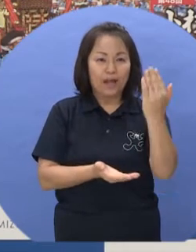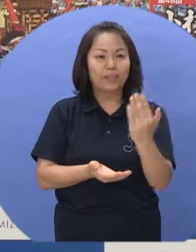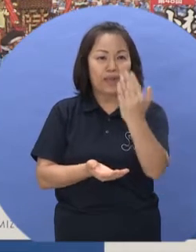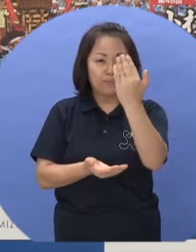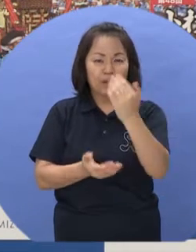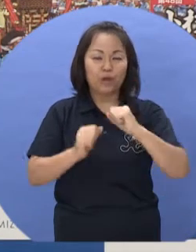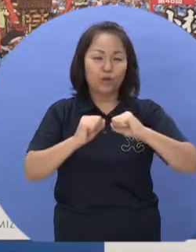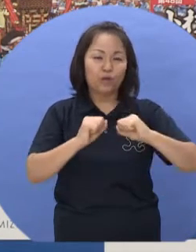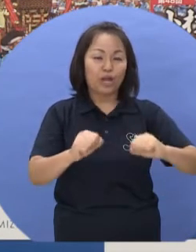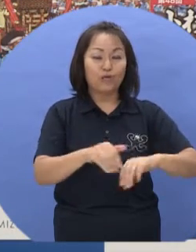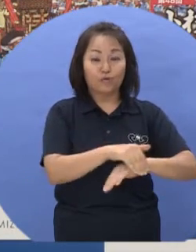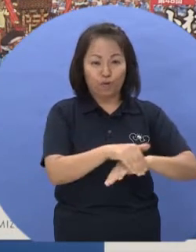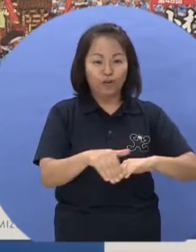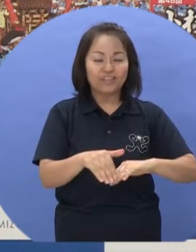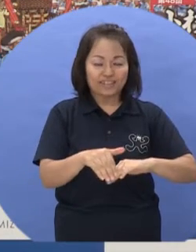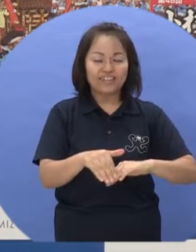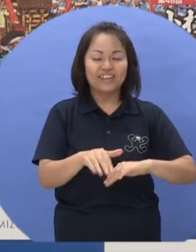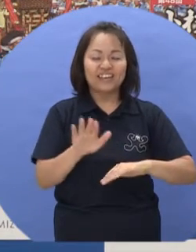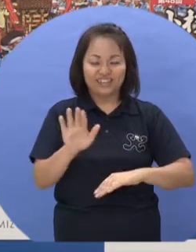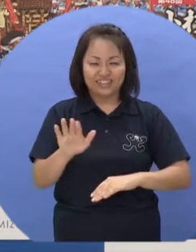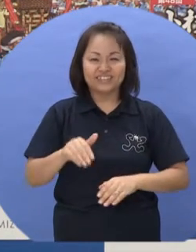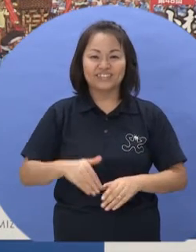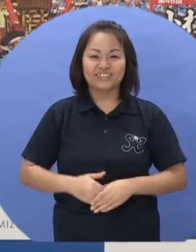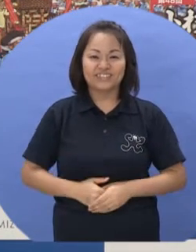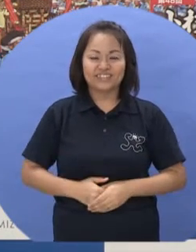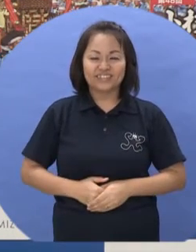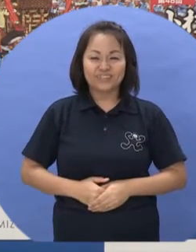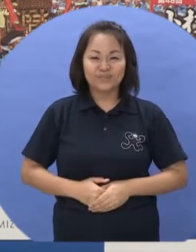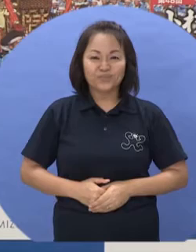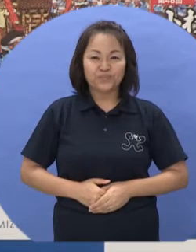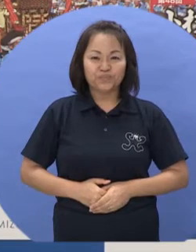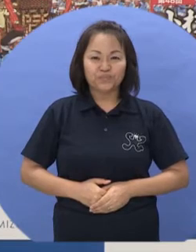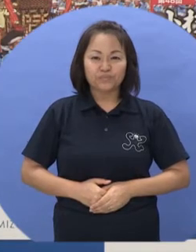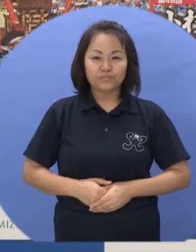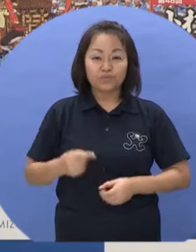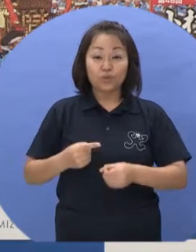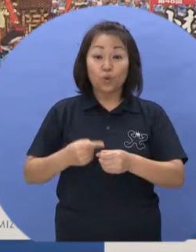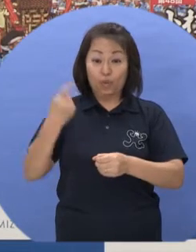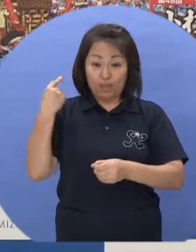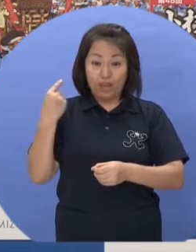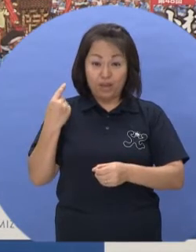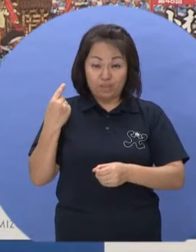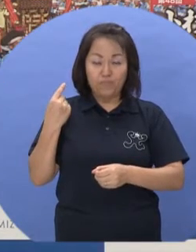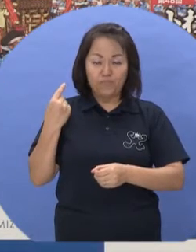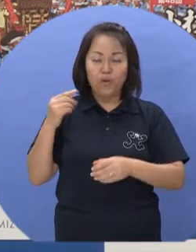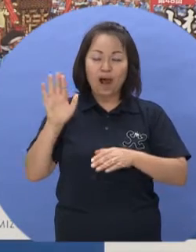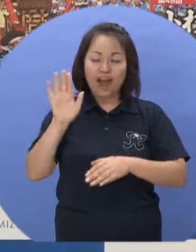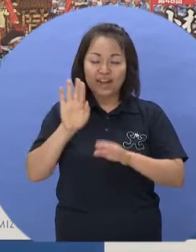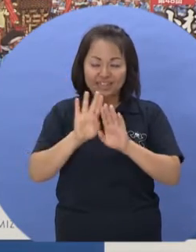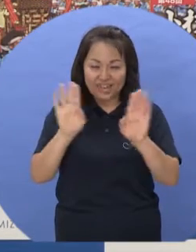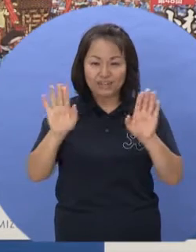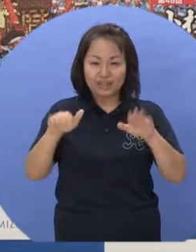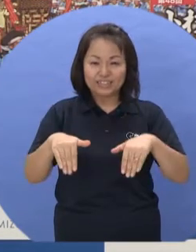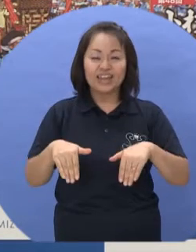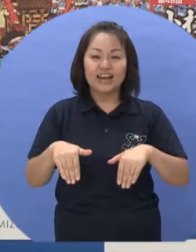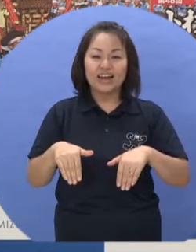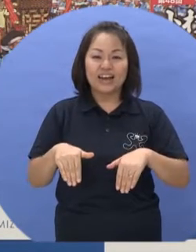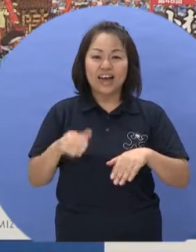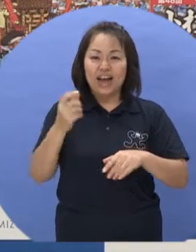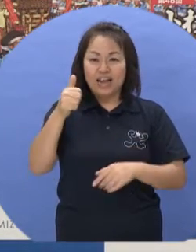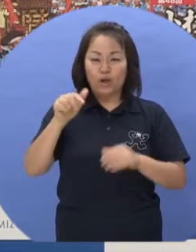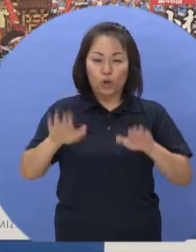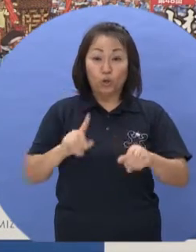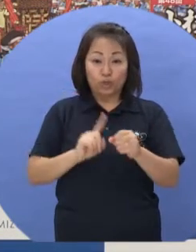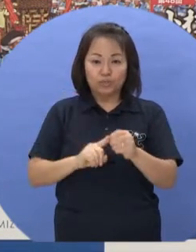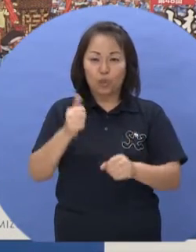盛り上げていくことになっております。そして、昨年も大盛況でありましたが、タモリカップ